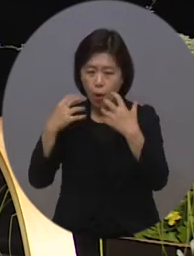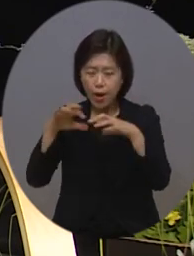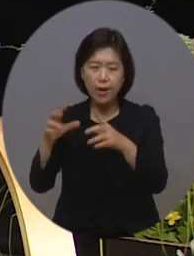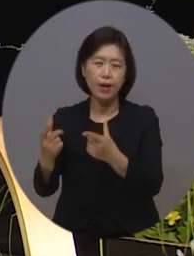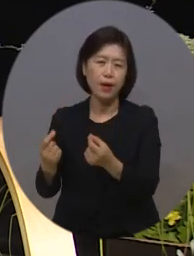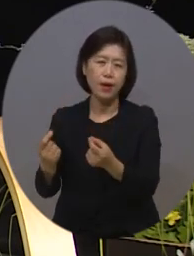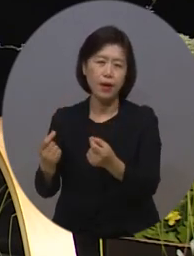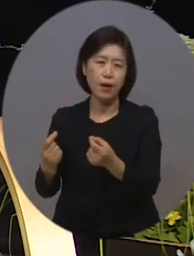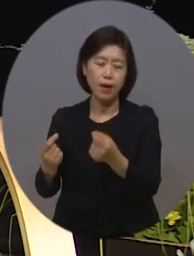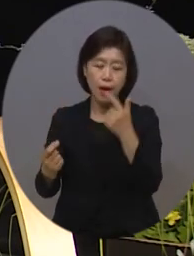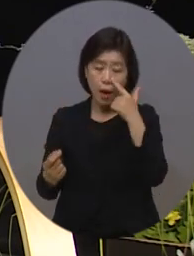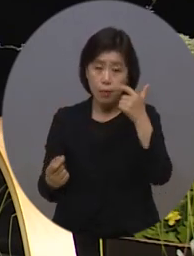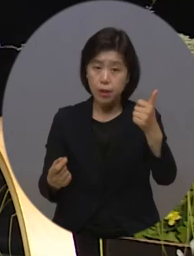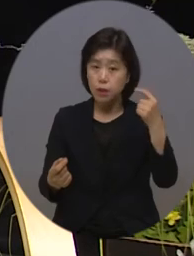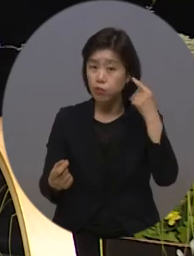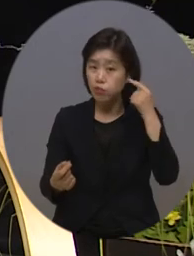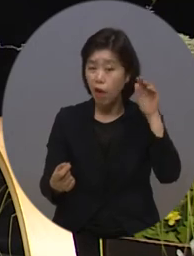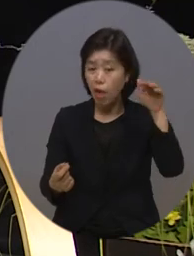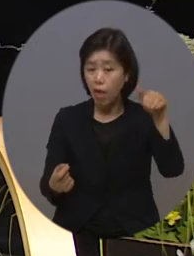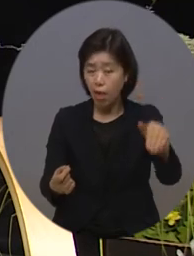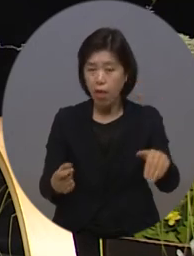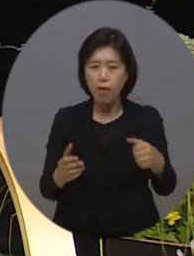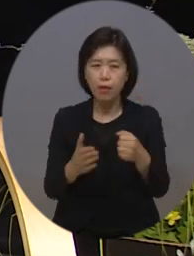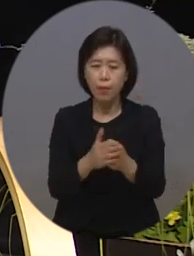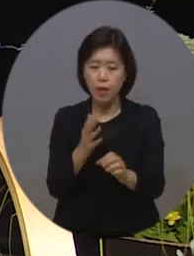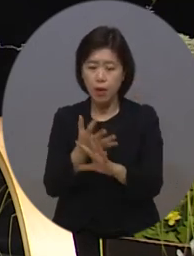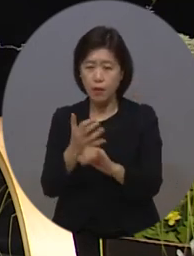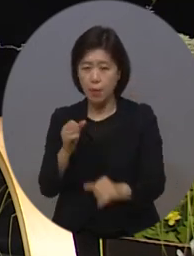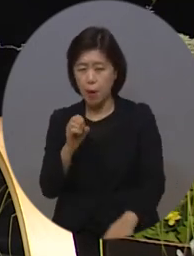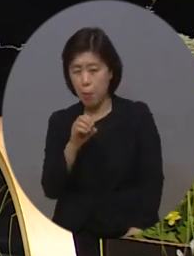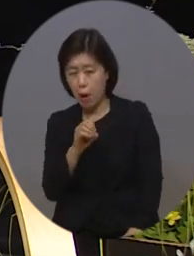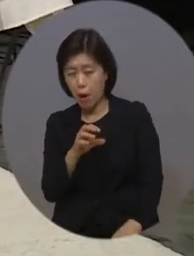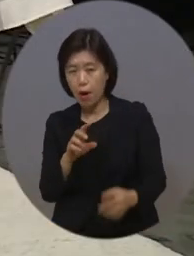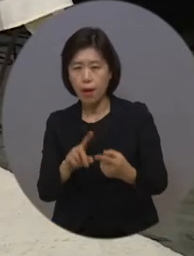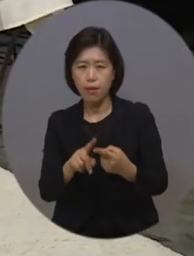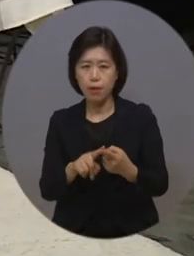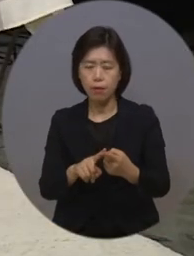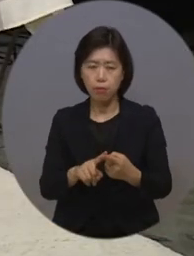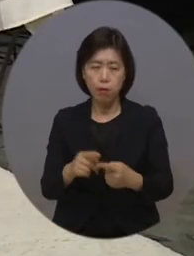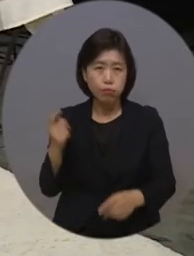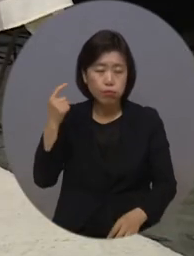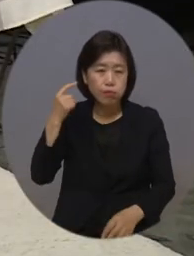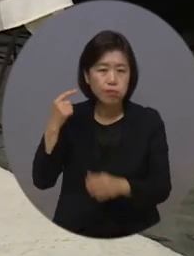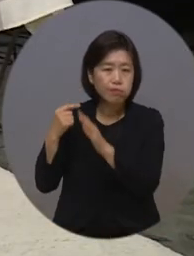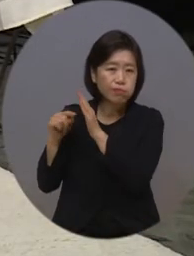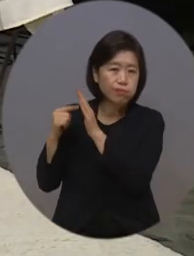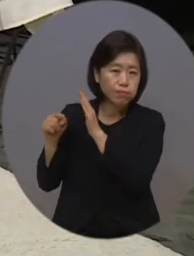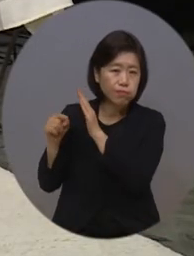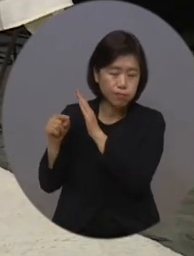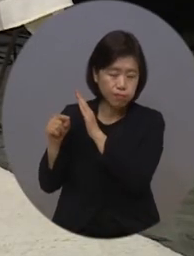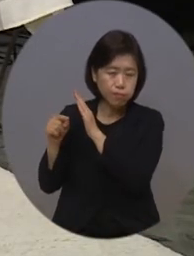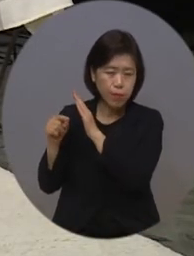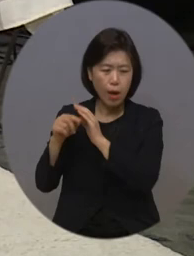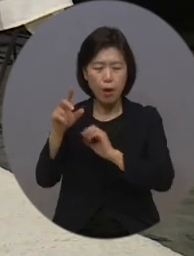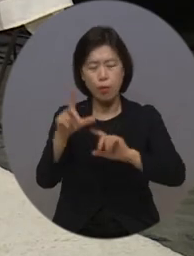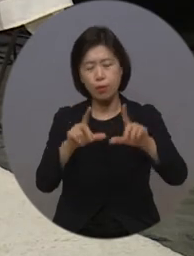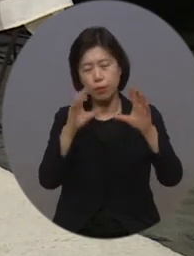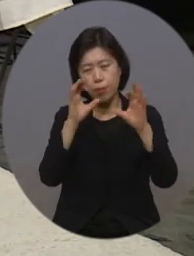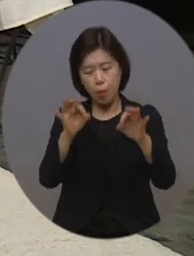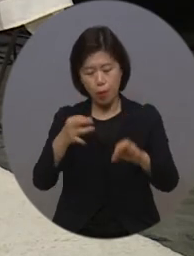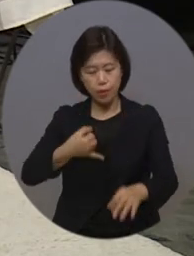쑥덕쑥덕을 잡수실 수 없다고 진술한 것입니다. 아버지에 대한 자식의 안타까운 심정과